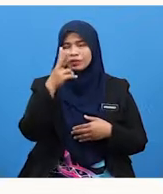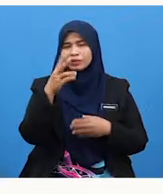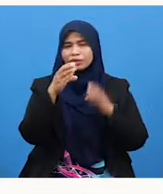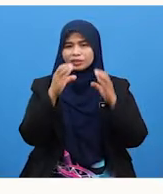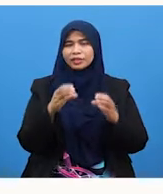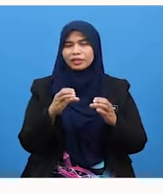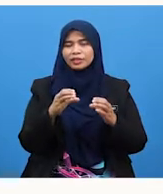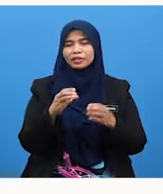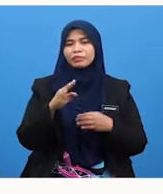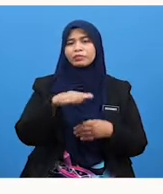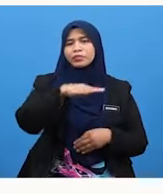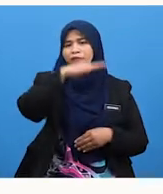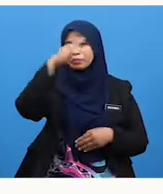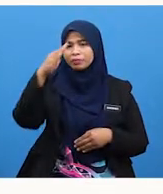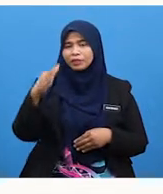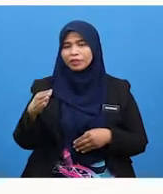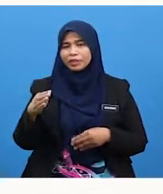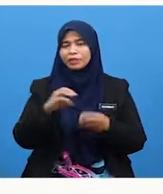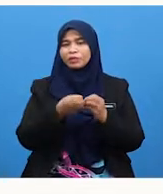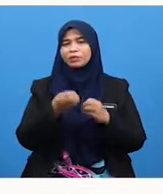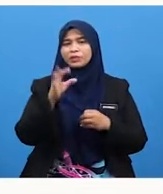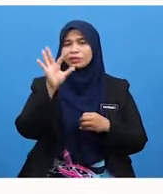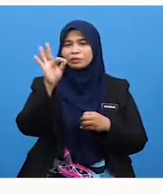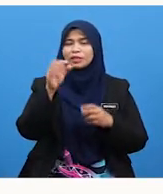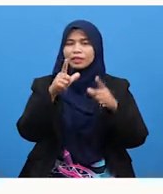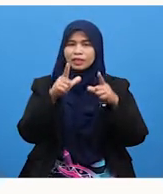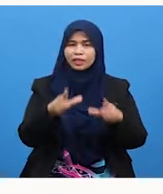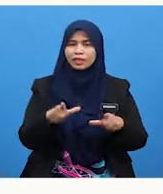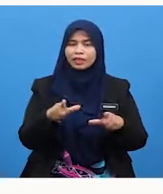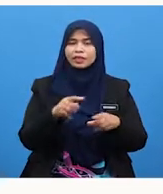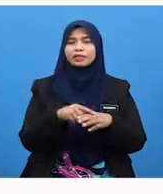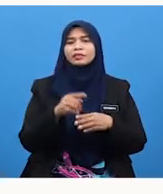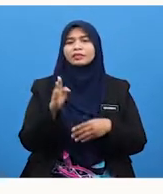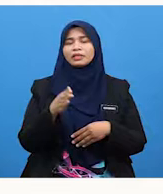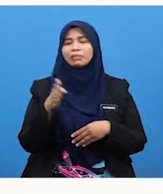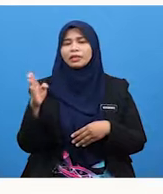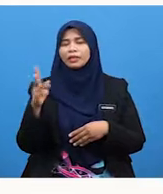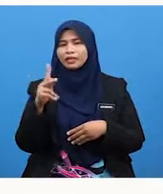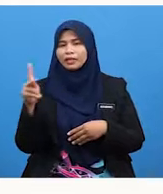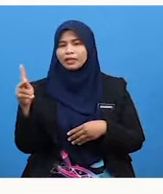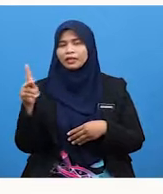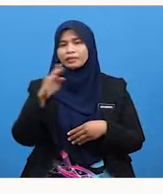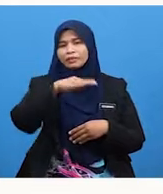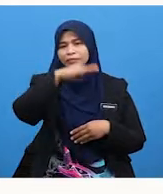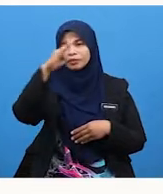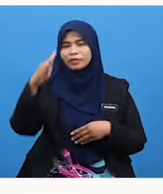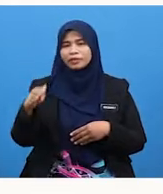Berpandukan kaedah bundar bukit, digit 9 terletak di sebelah kanan bukit.